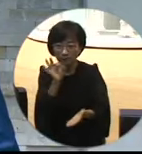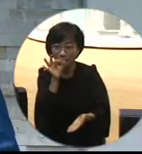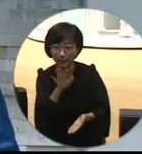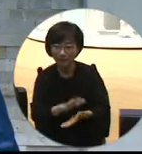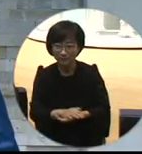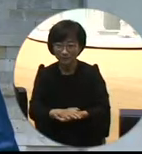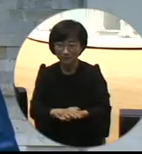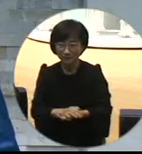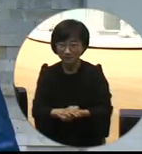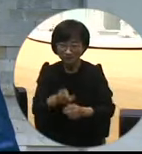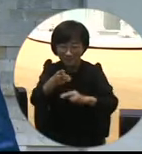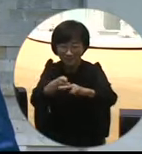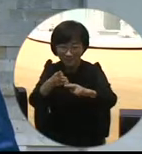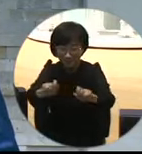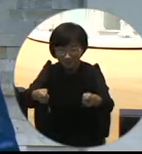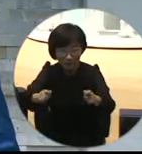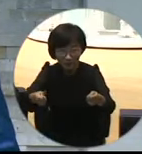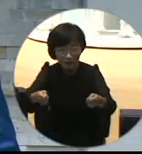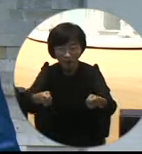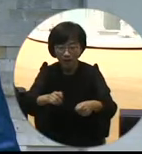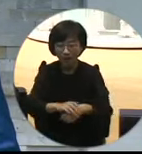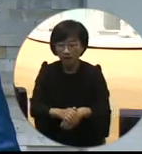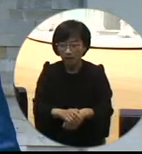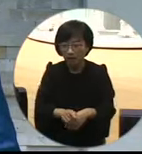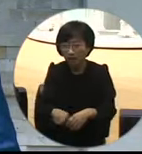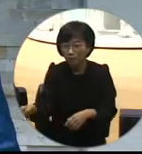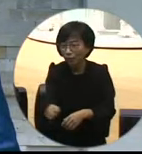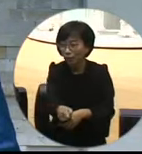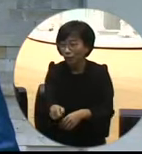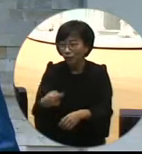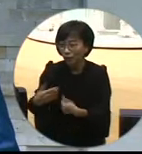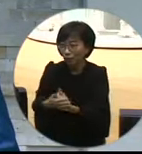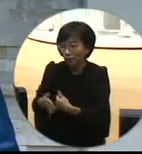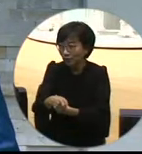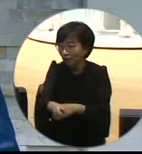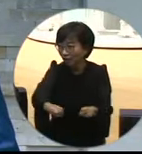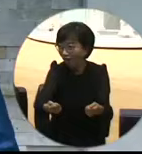이거 꼭 돌려야 될 경우는 남 손을 빌려가 이거 좀 돌려달라 그럼.